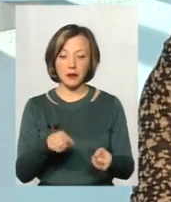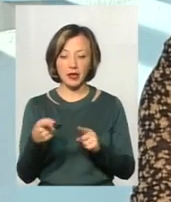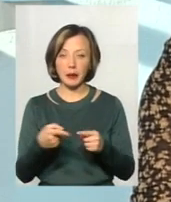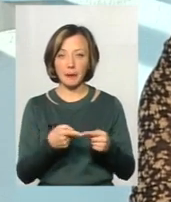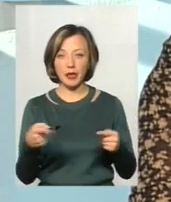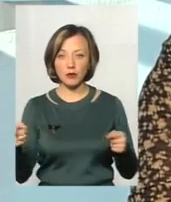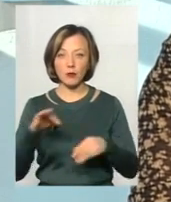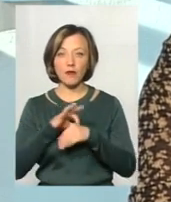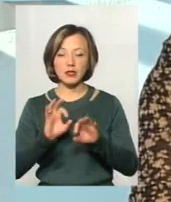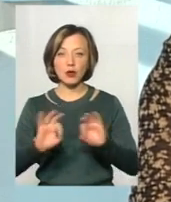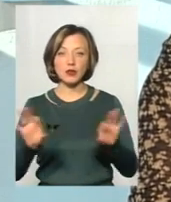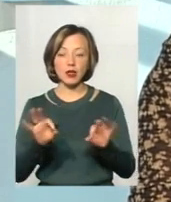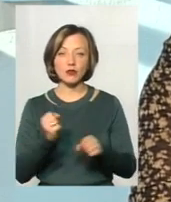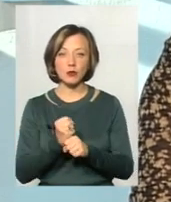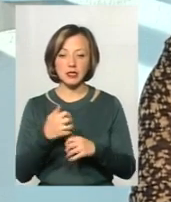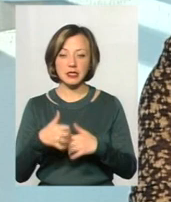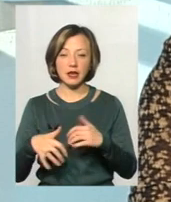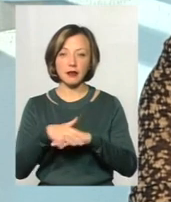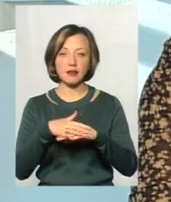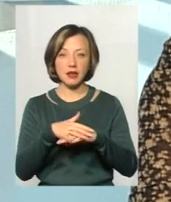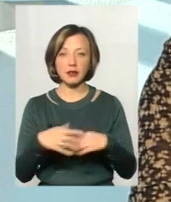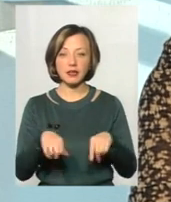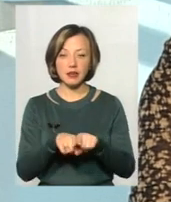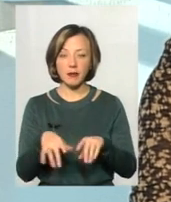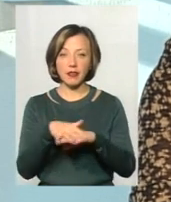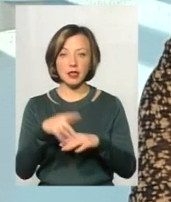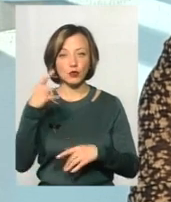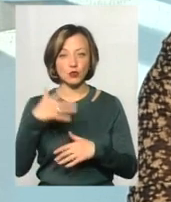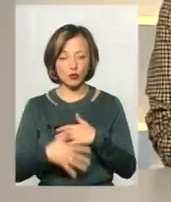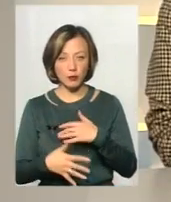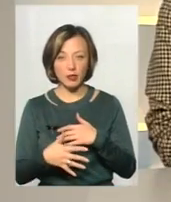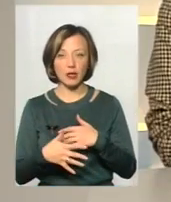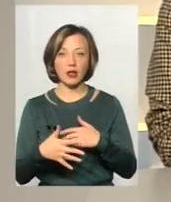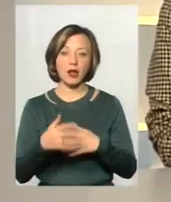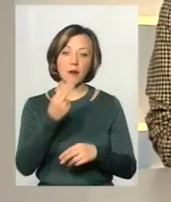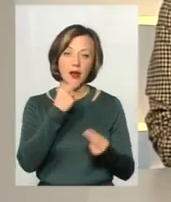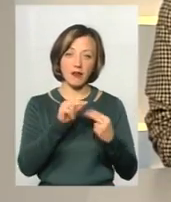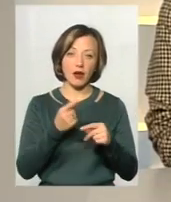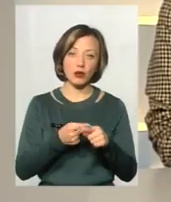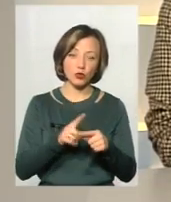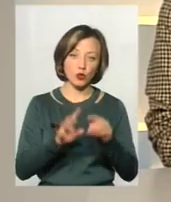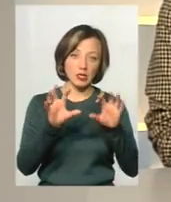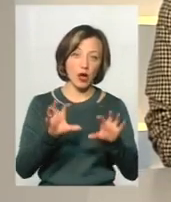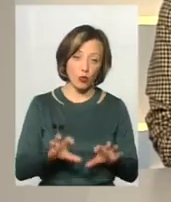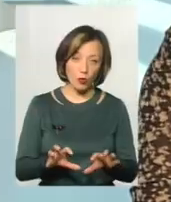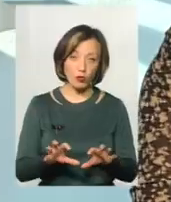період, провести роз'яснювальну роботу серед населення, щоб так само населення зрозуміло переваги оцього якогось